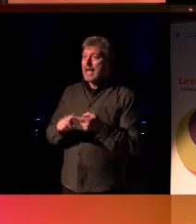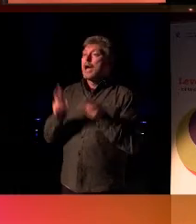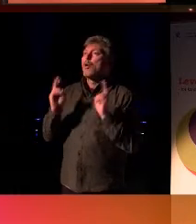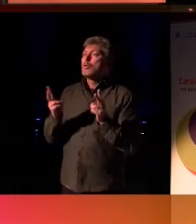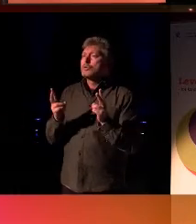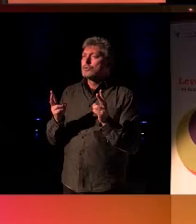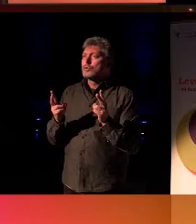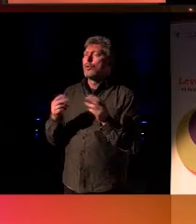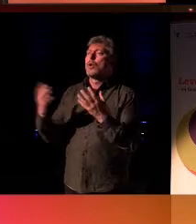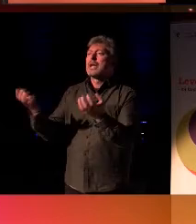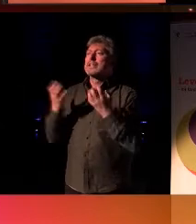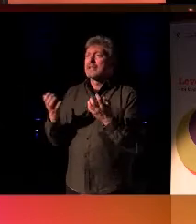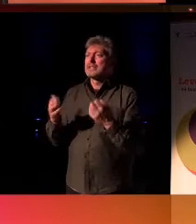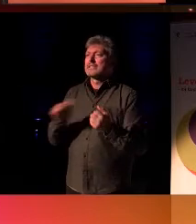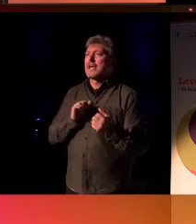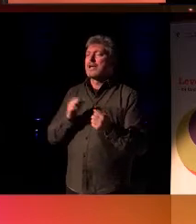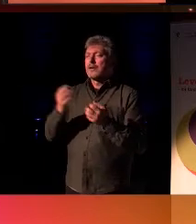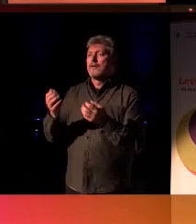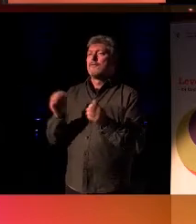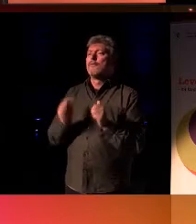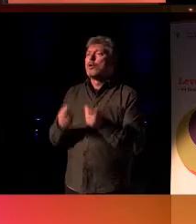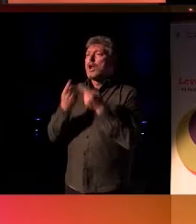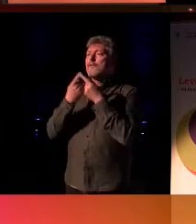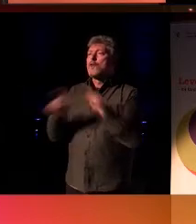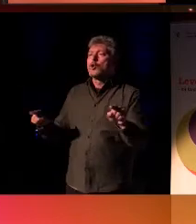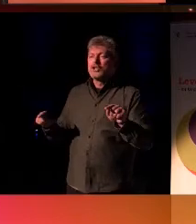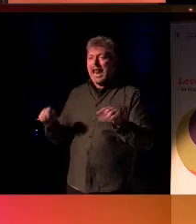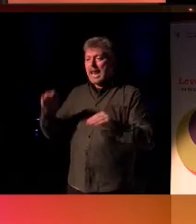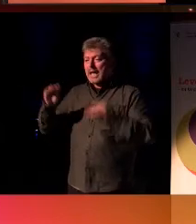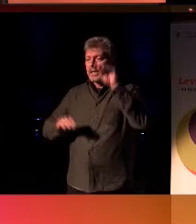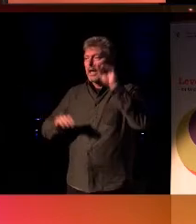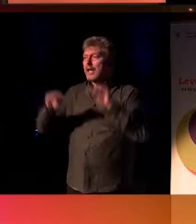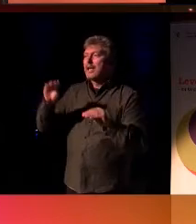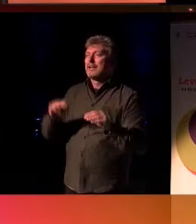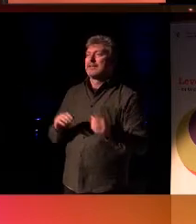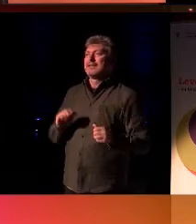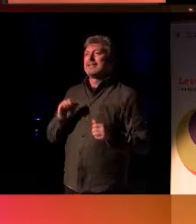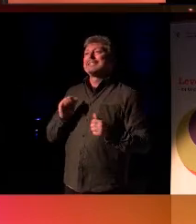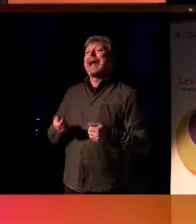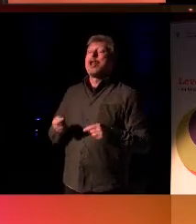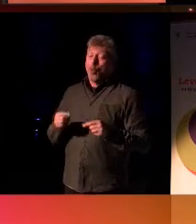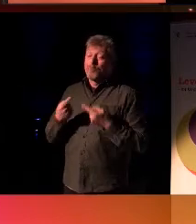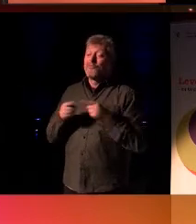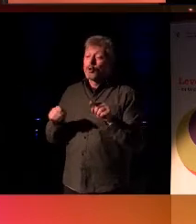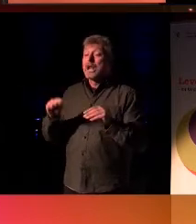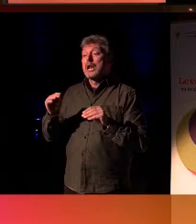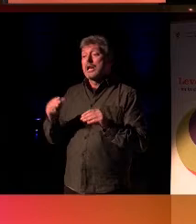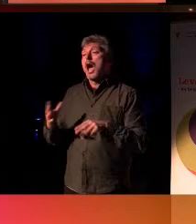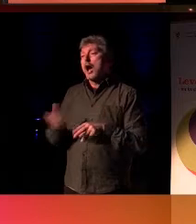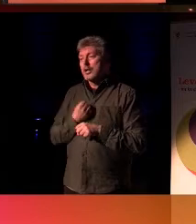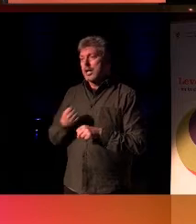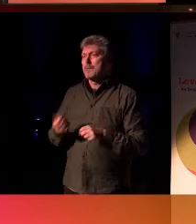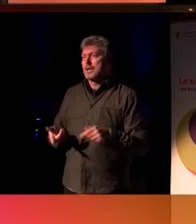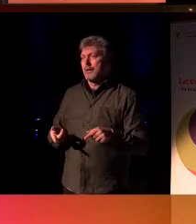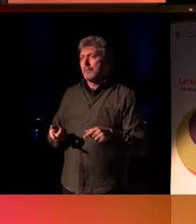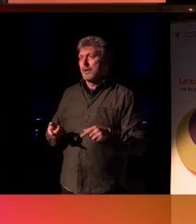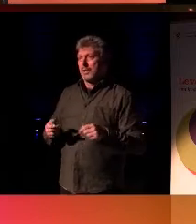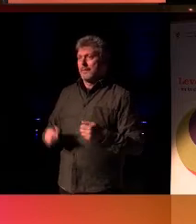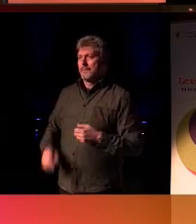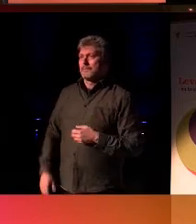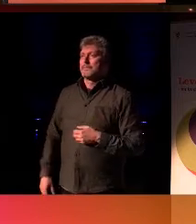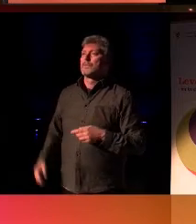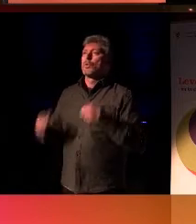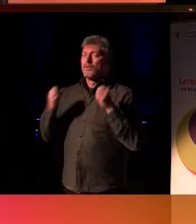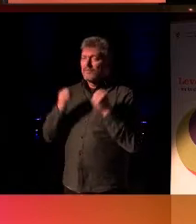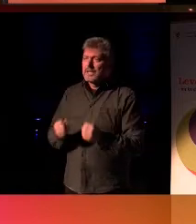å interessere seg for forskjellene. Se om de er akseptable, om det er noe som man må gjøre noe med.